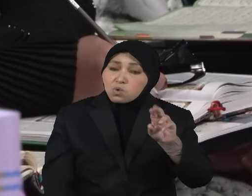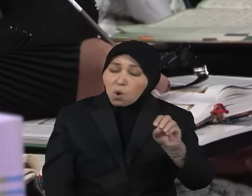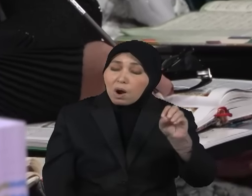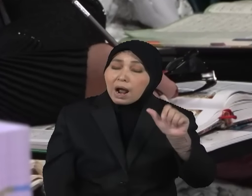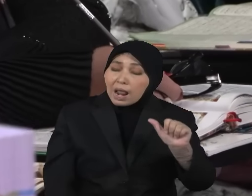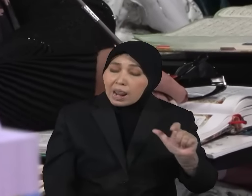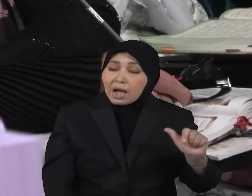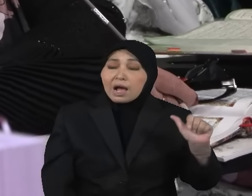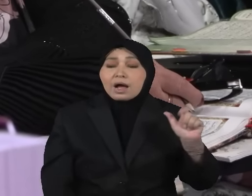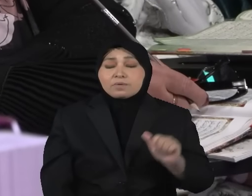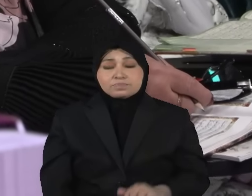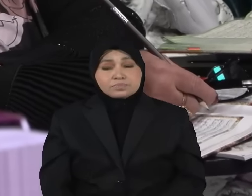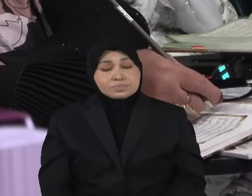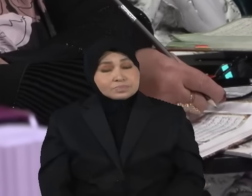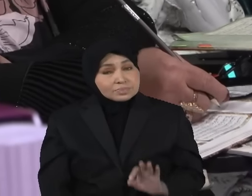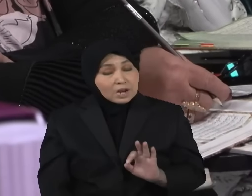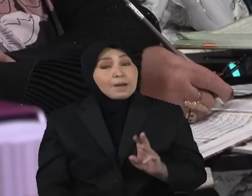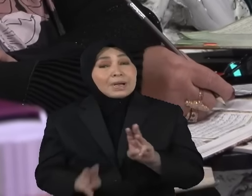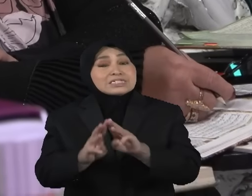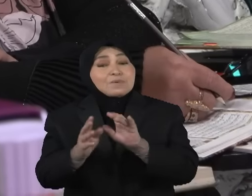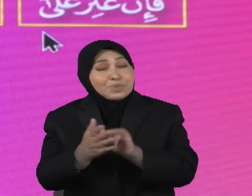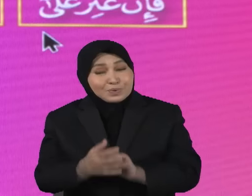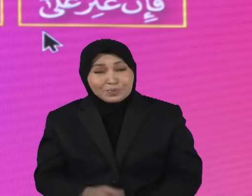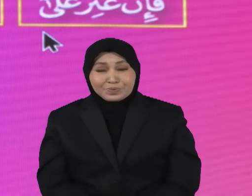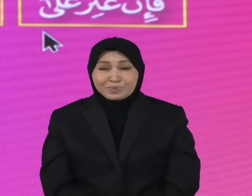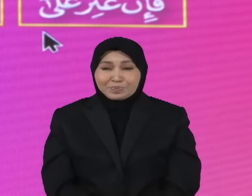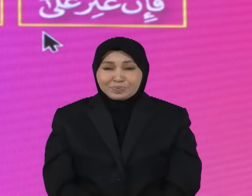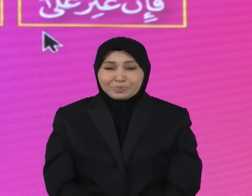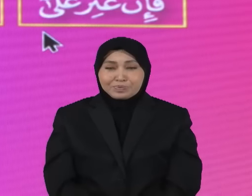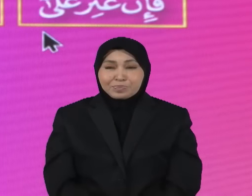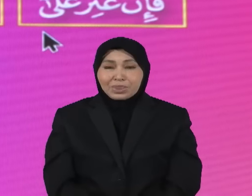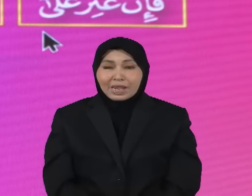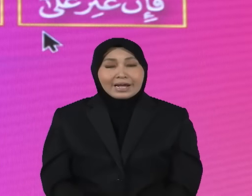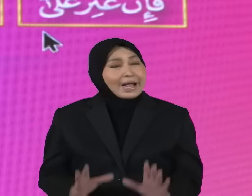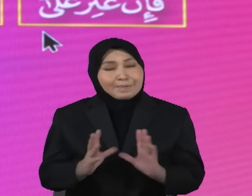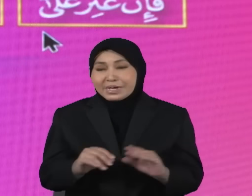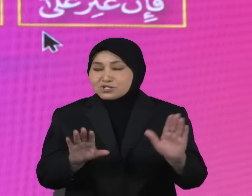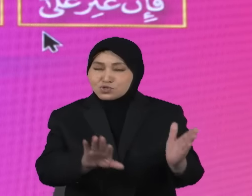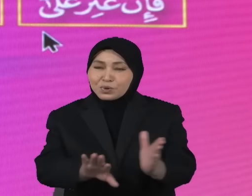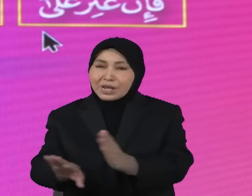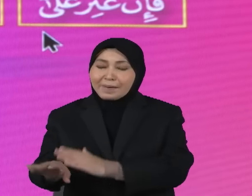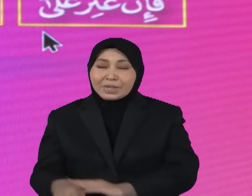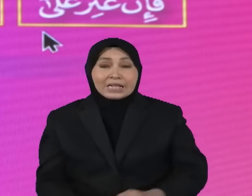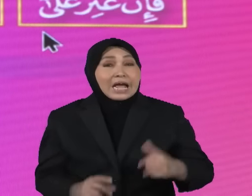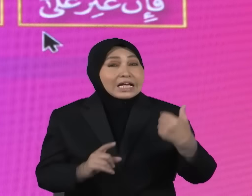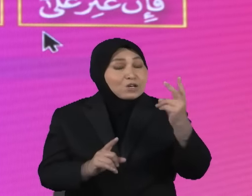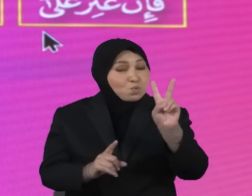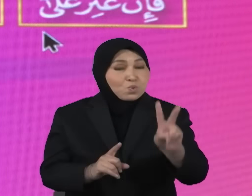عثر على gitu. Okey. Settle huruf ain. Kemudian yang kedua,